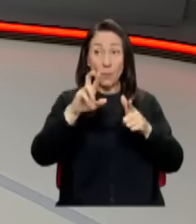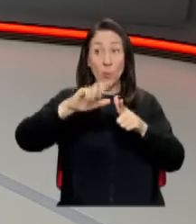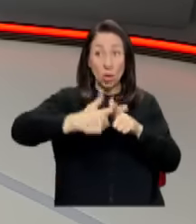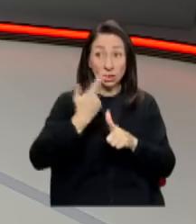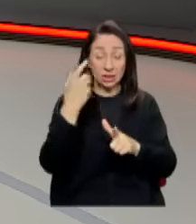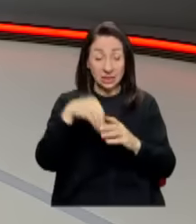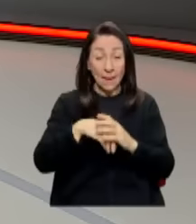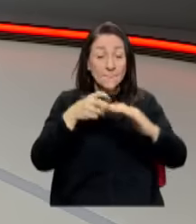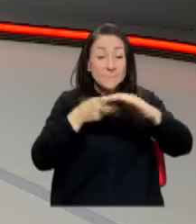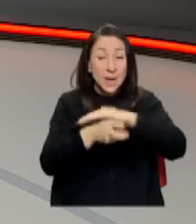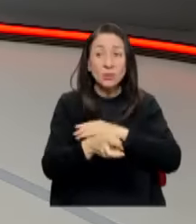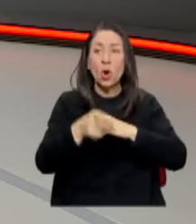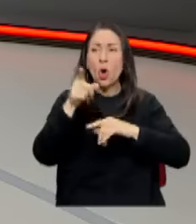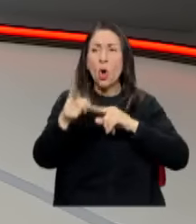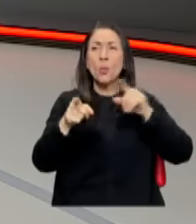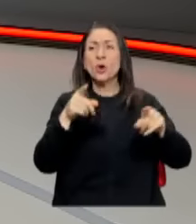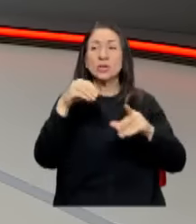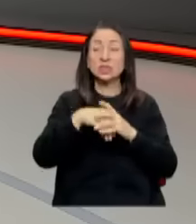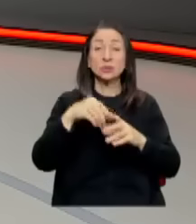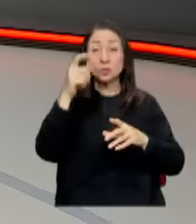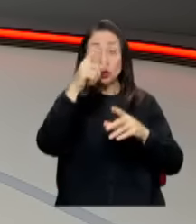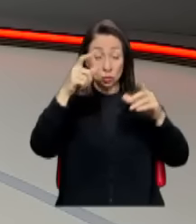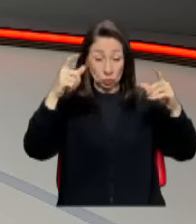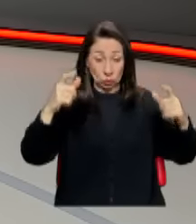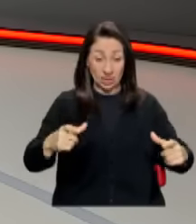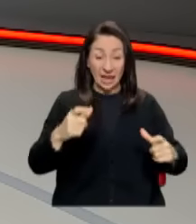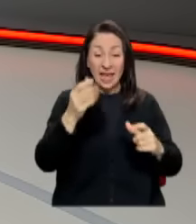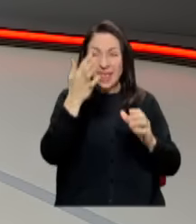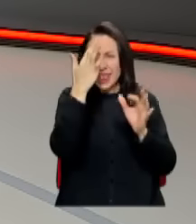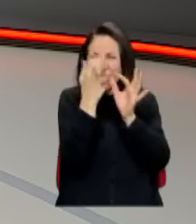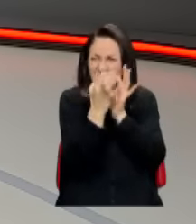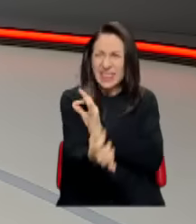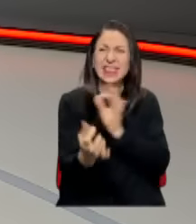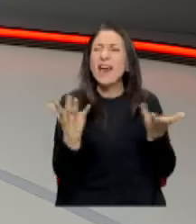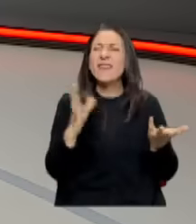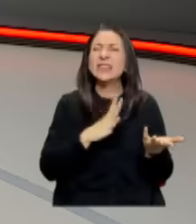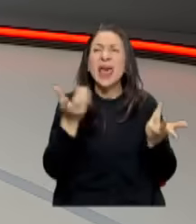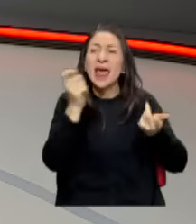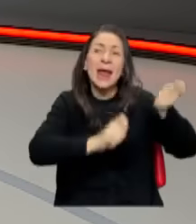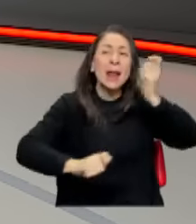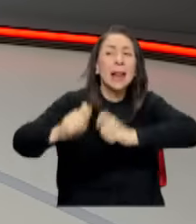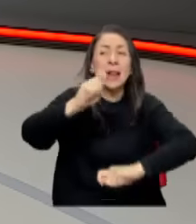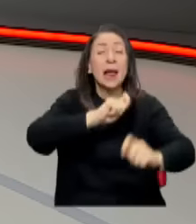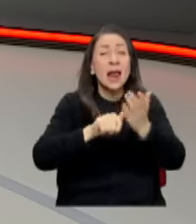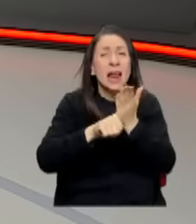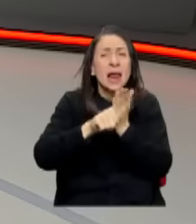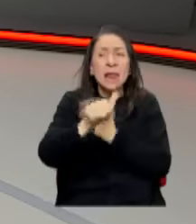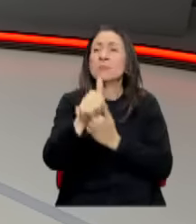projeler için, metro için, şu bu için, bu memlekette İğneden ipliğe ne varsa ne yapılmışsa hepsi